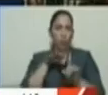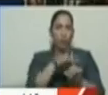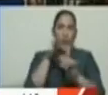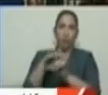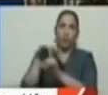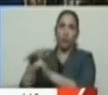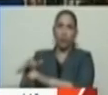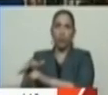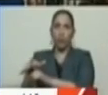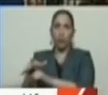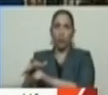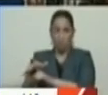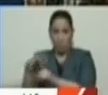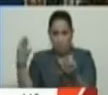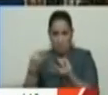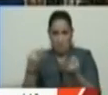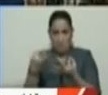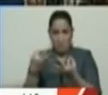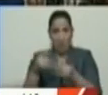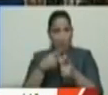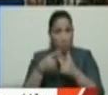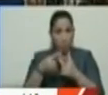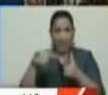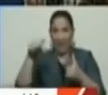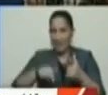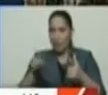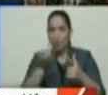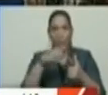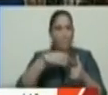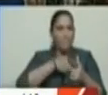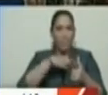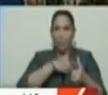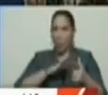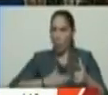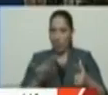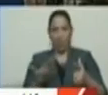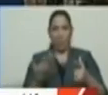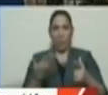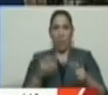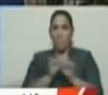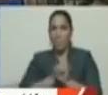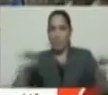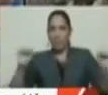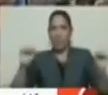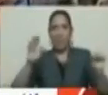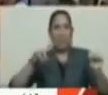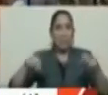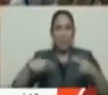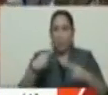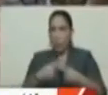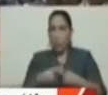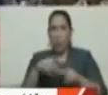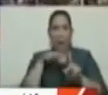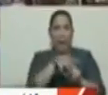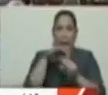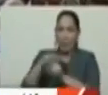حي الجيش سينضم أنا اعتقادي في ليوان غويدو. وأما